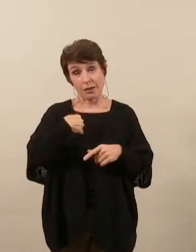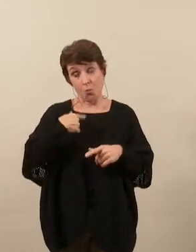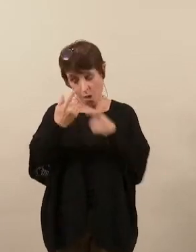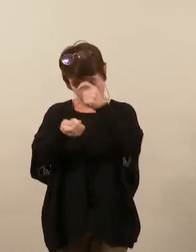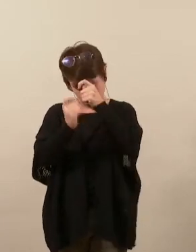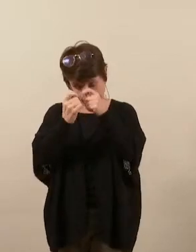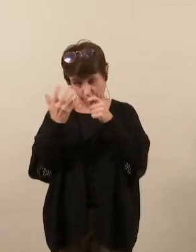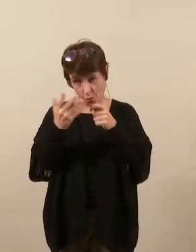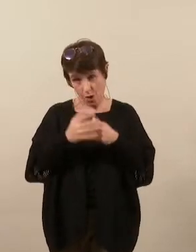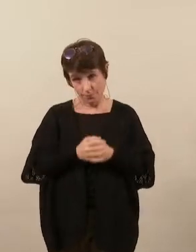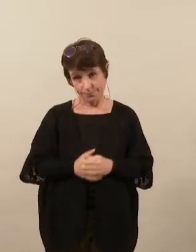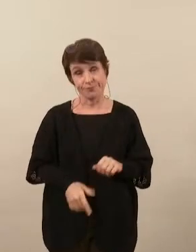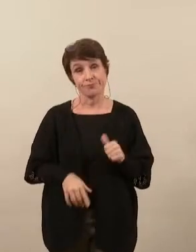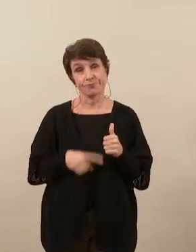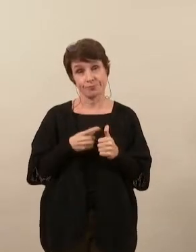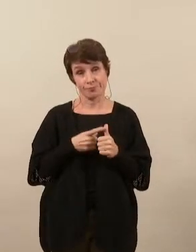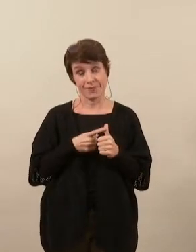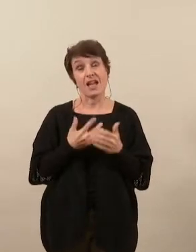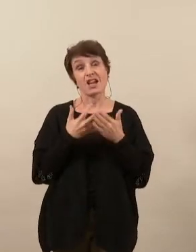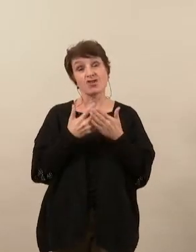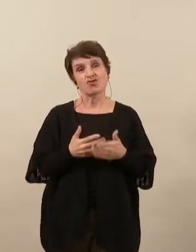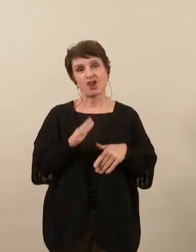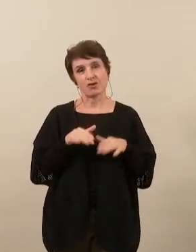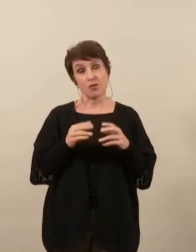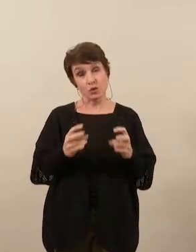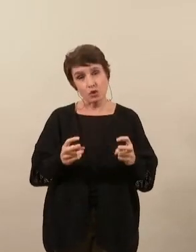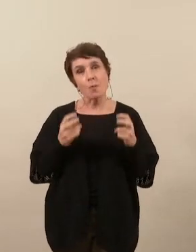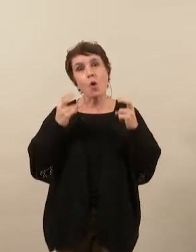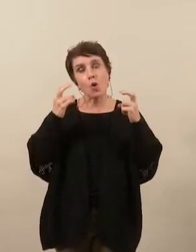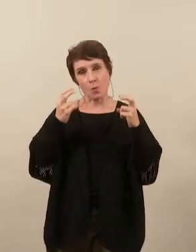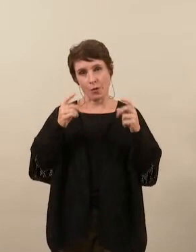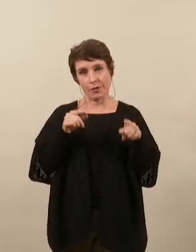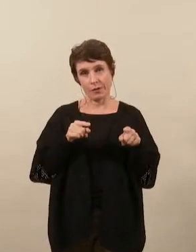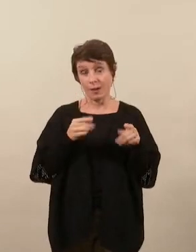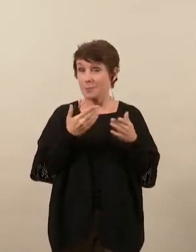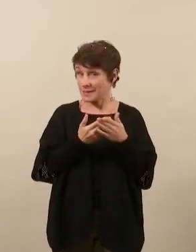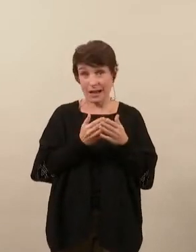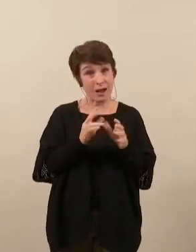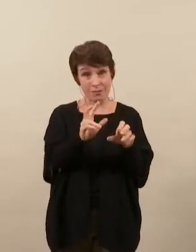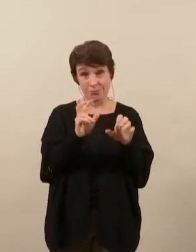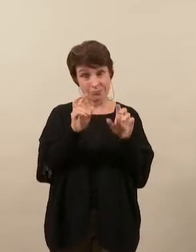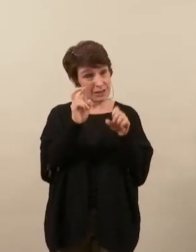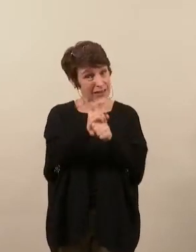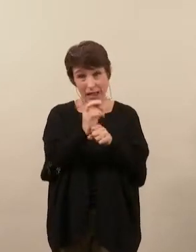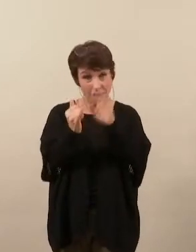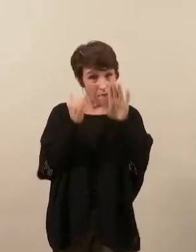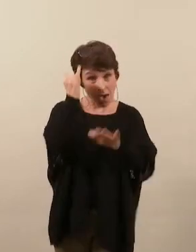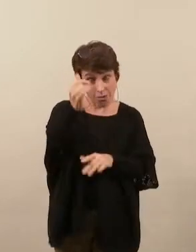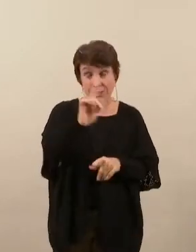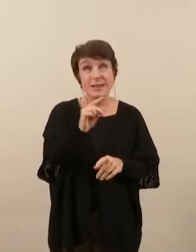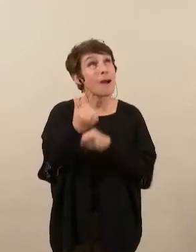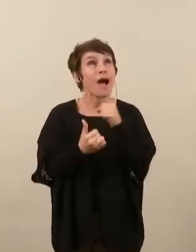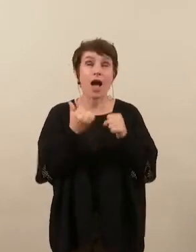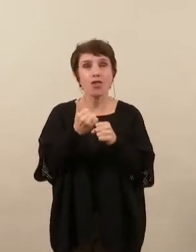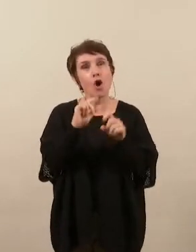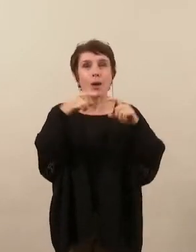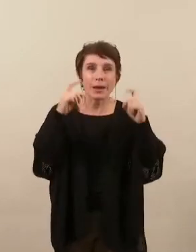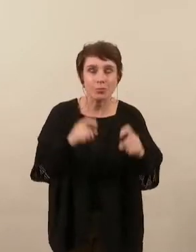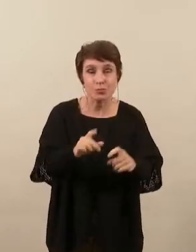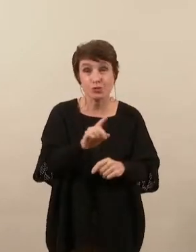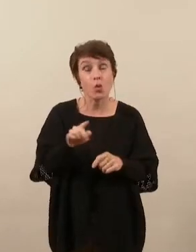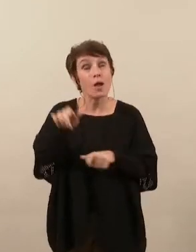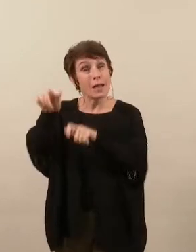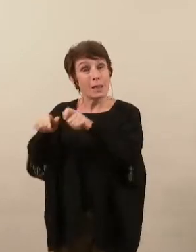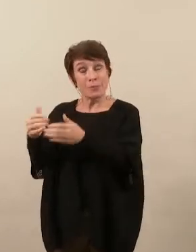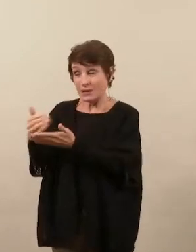une augmentation des charges de fonctionnement. Sauf que les charges de fonctionnement, elles vont perdurer. Ce n'est pas quelque chose qu'on inscrit pour 1 an. Quand on embauche des salariés,